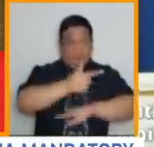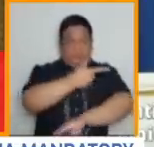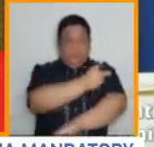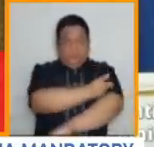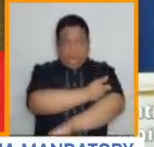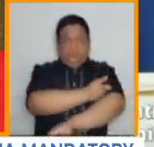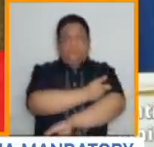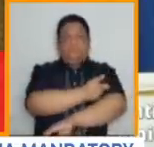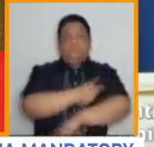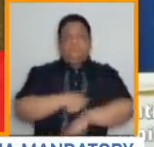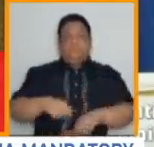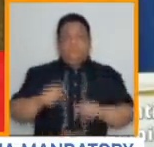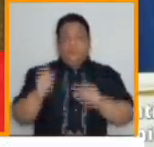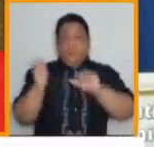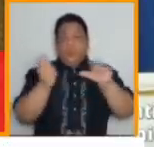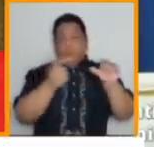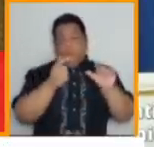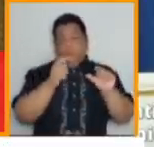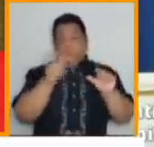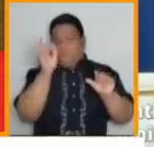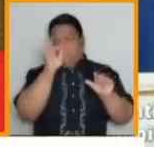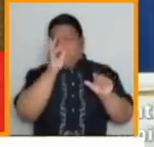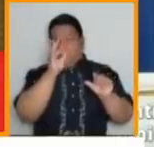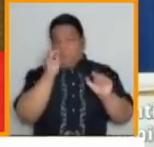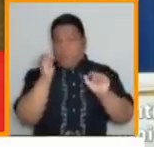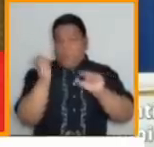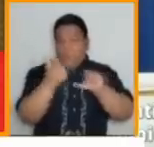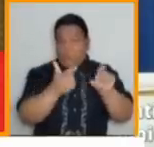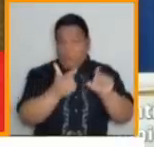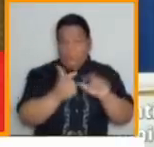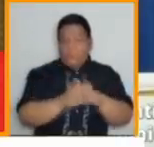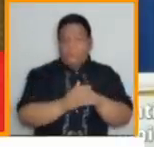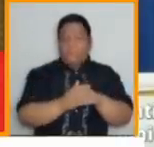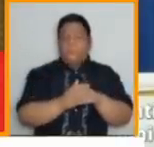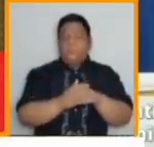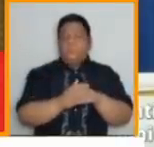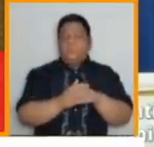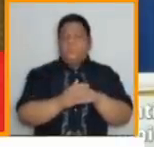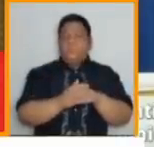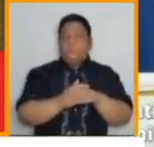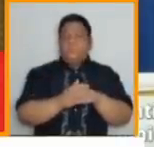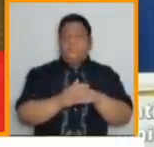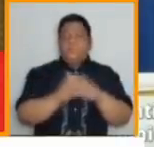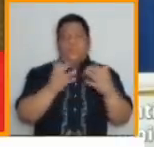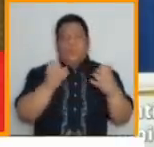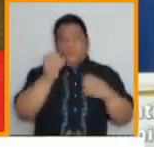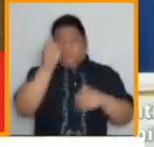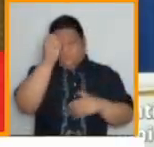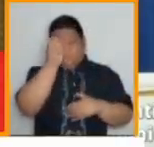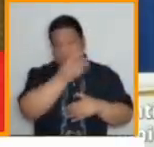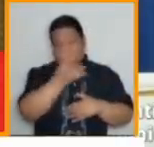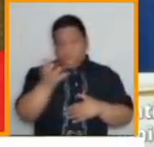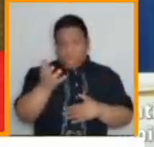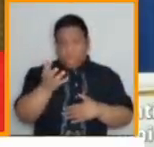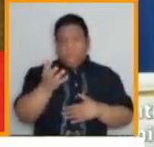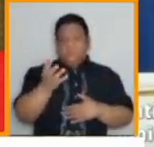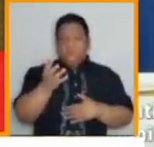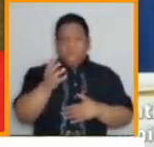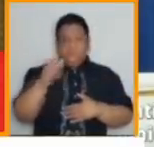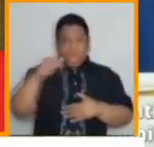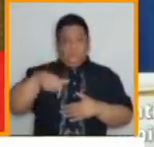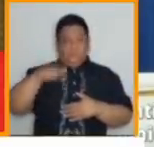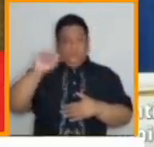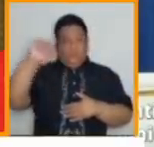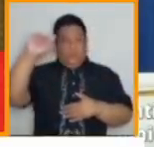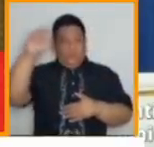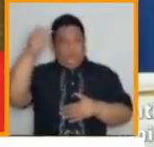na pala, ang gustong sabihin dito, sa gobyerno na yung lahat